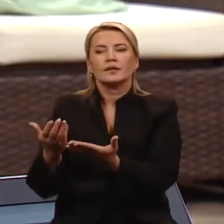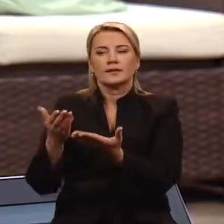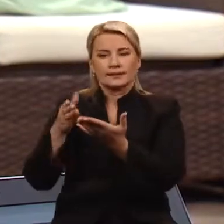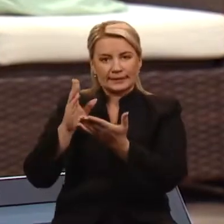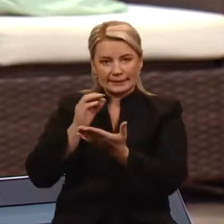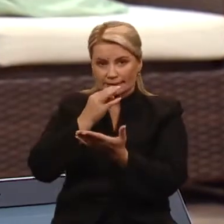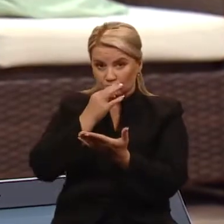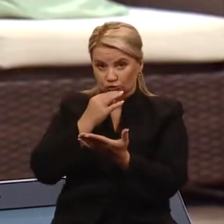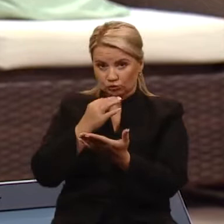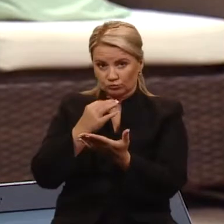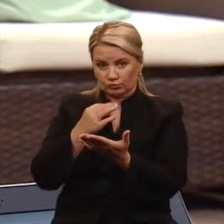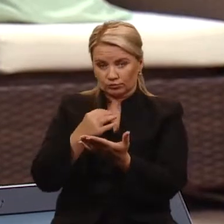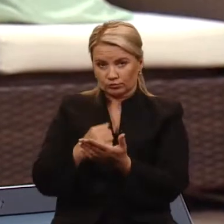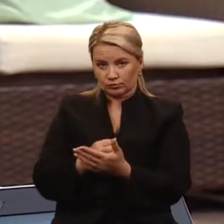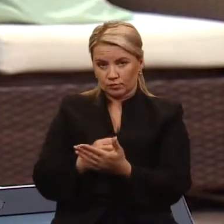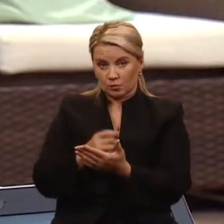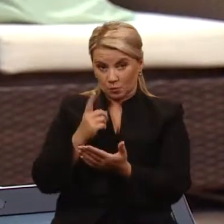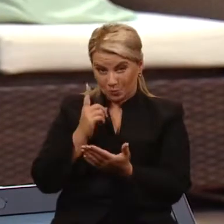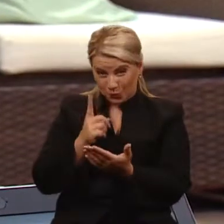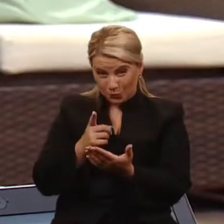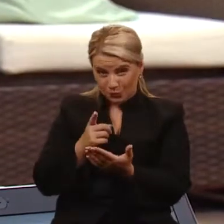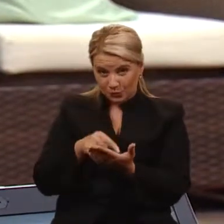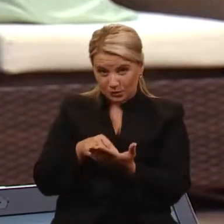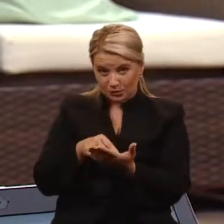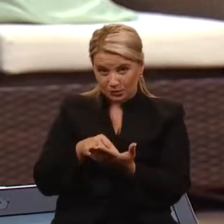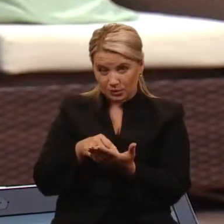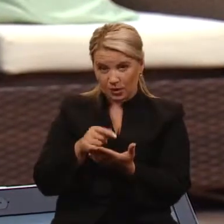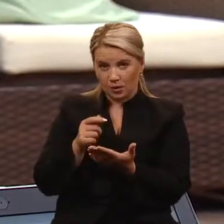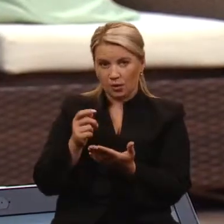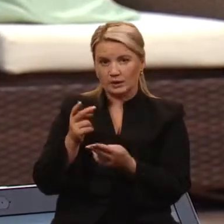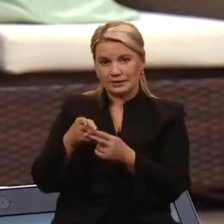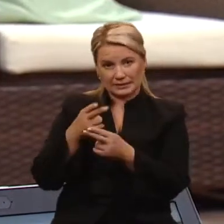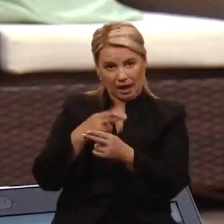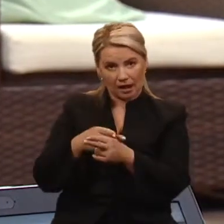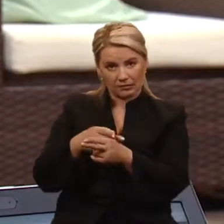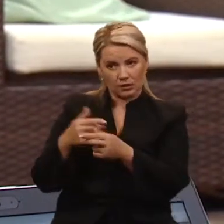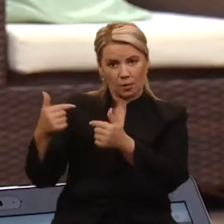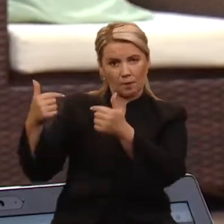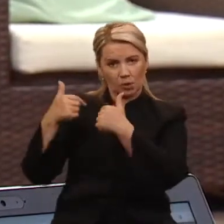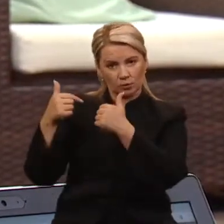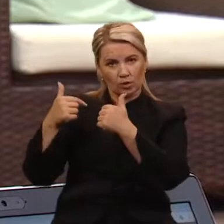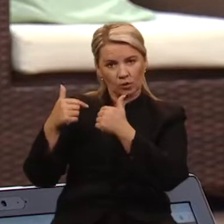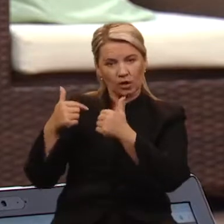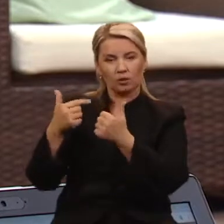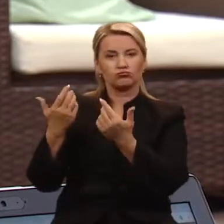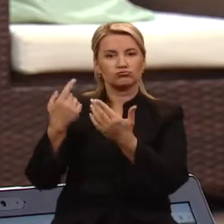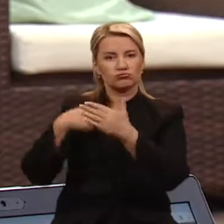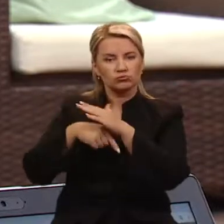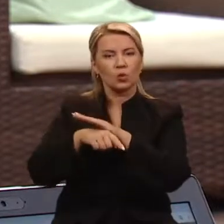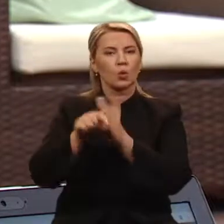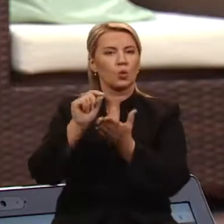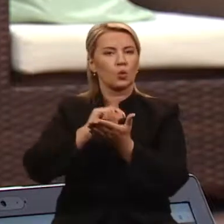člověk potřeboval, si o lecos z toho si může říct u státu, zjistila jsem. Prostřednictvím úřadu práce